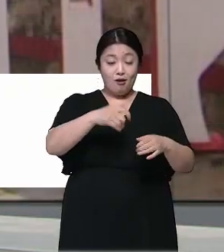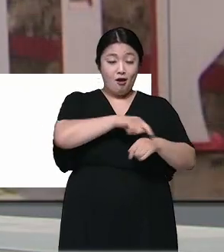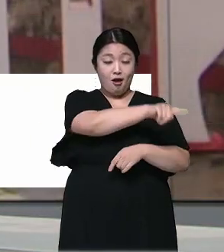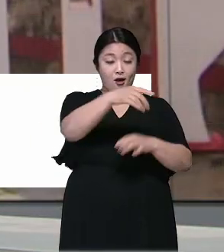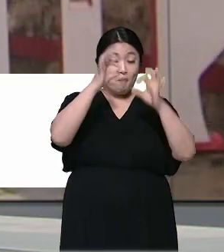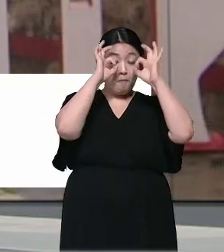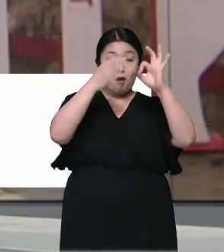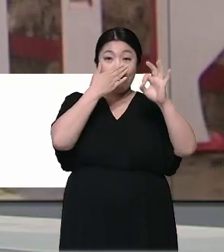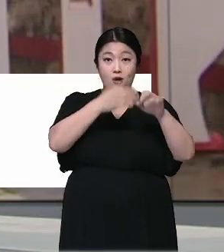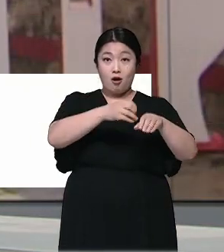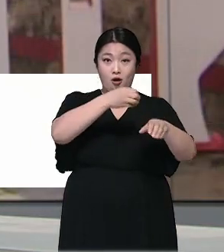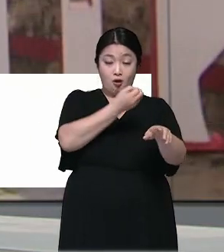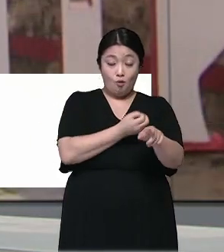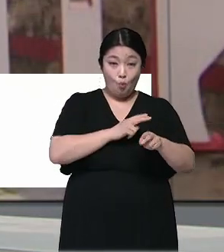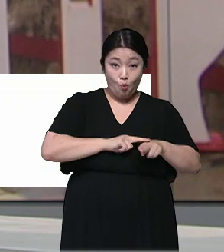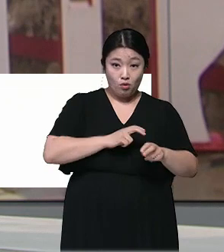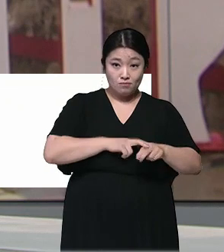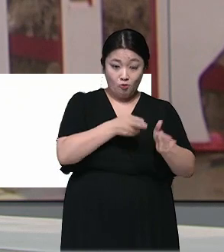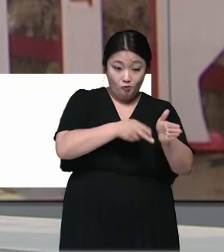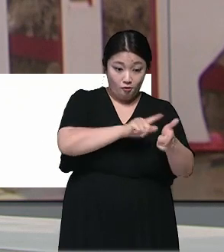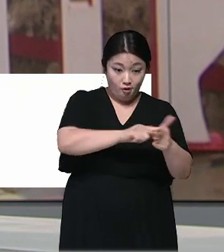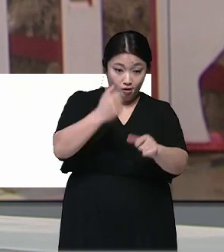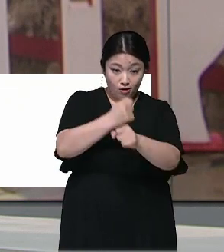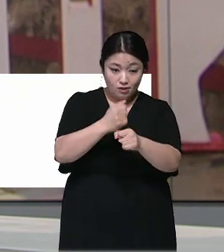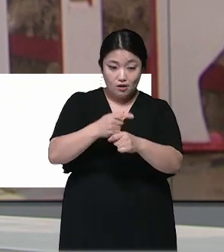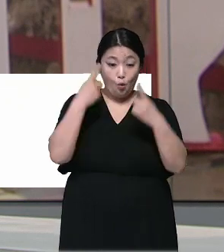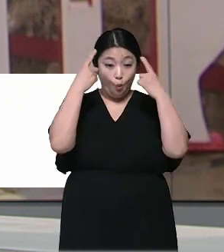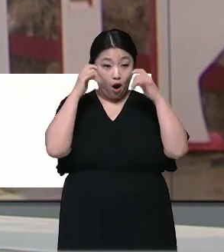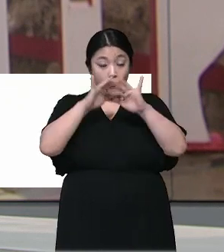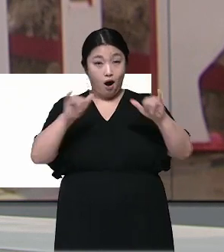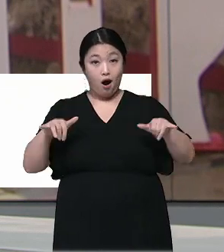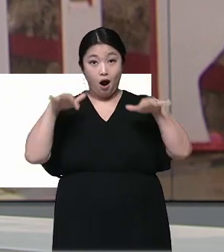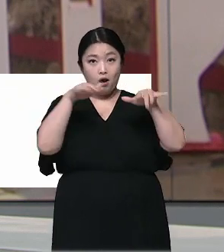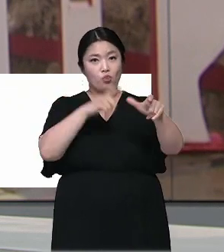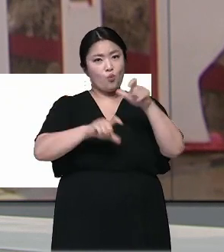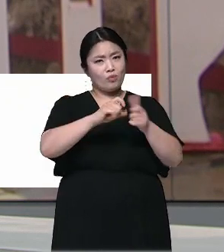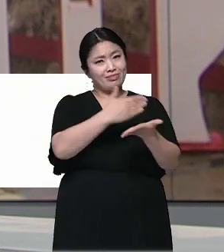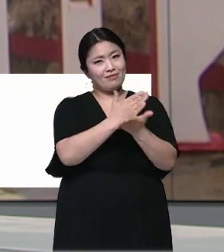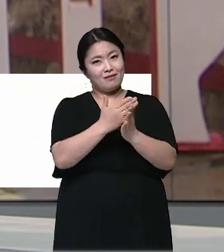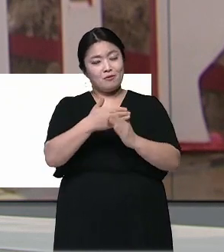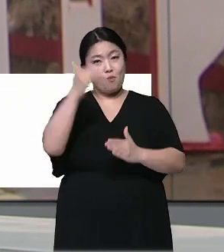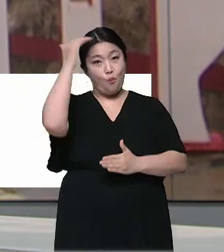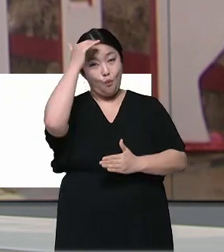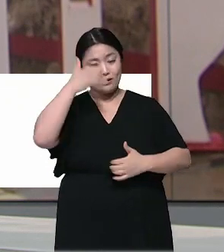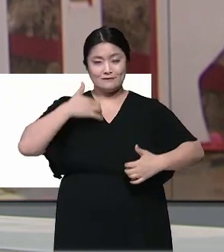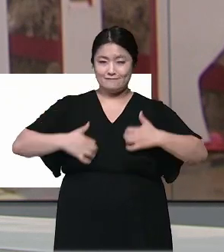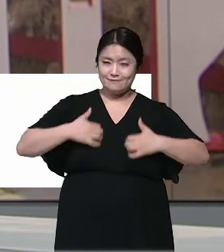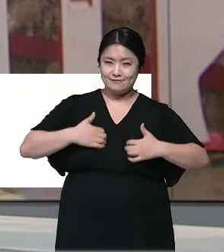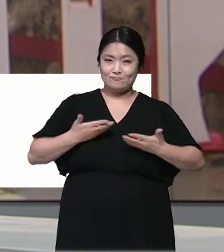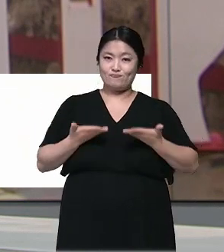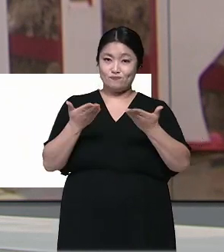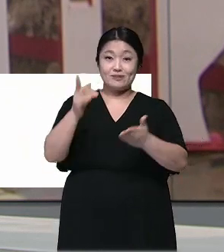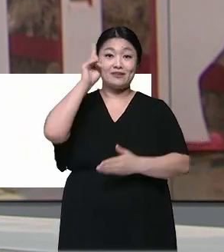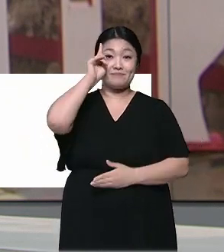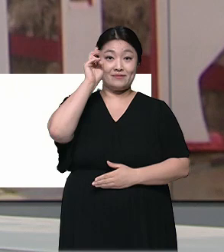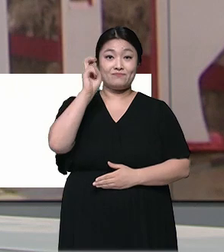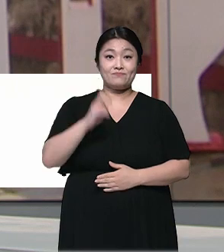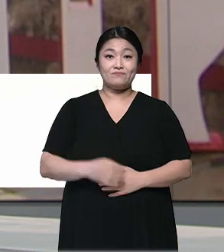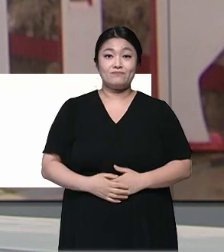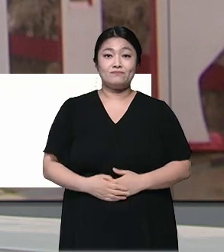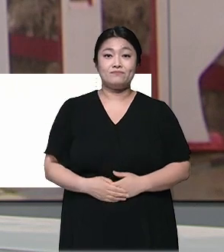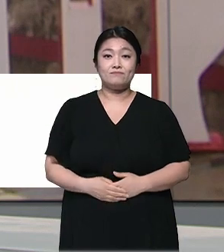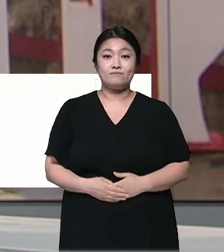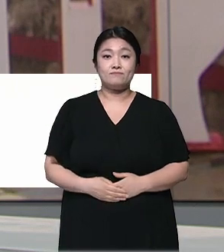있는 모노레일까지 개통하면서 강진을 찾는 관광객들에게 보다 다양한 볼거리와 즐길거리를 제공할 것으로